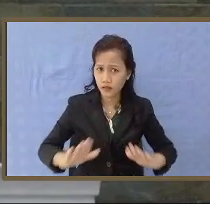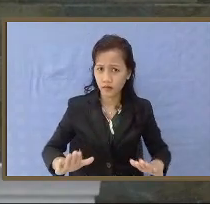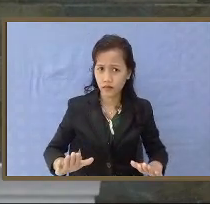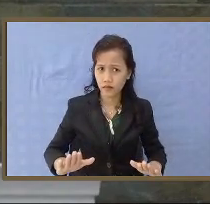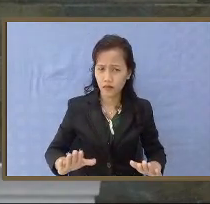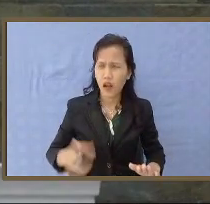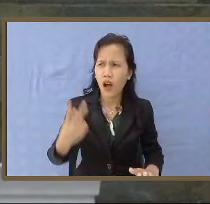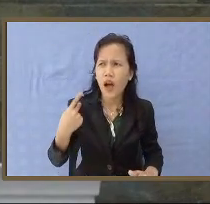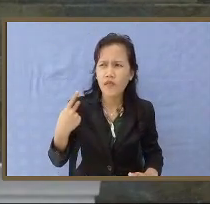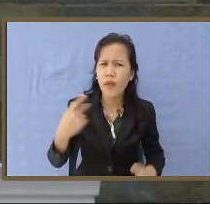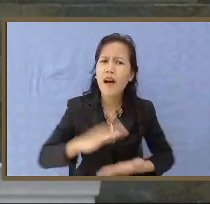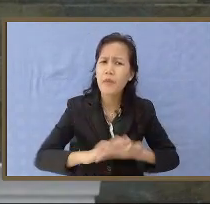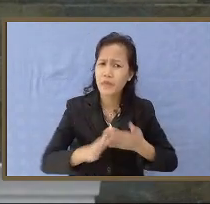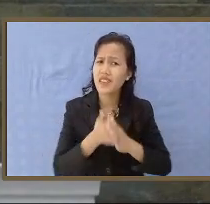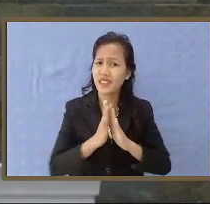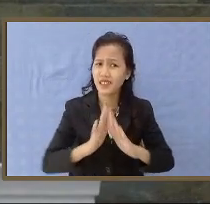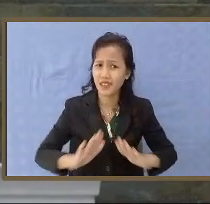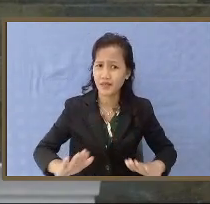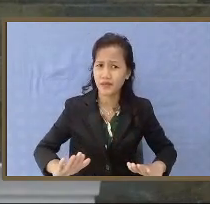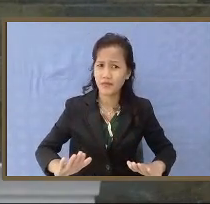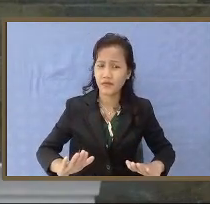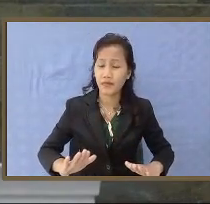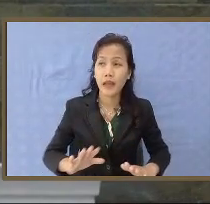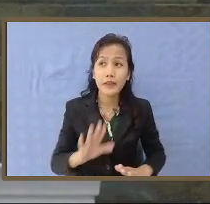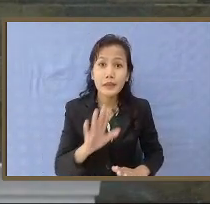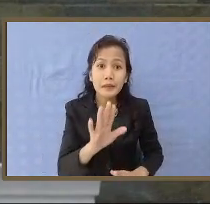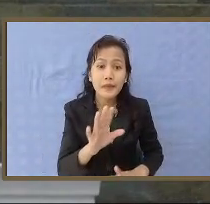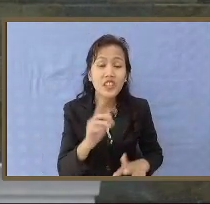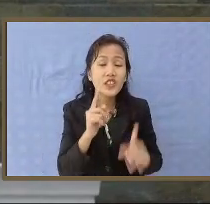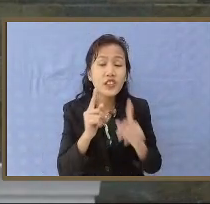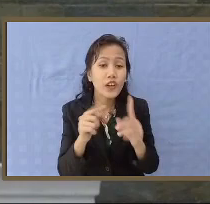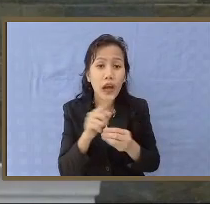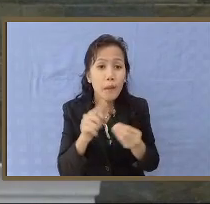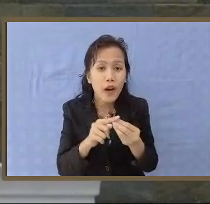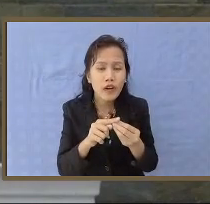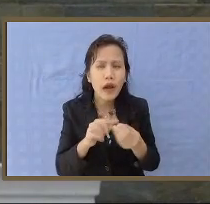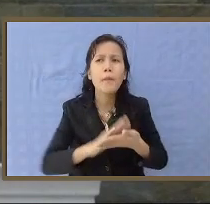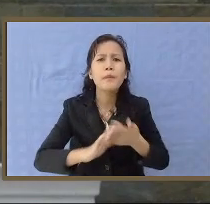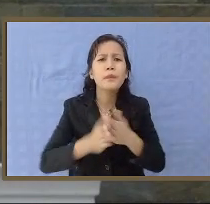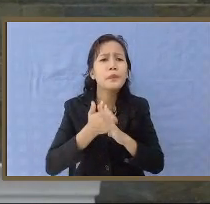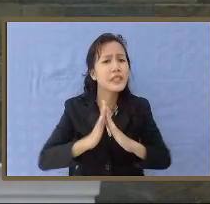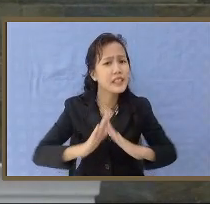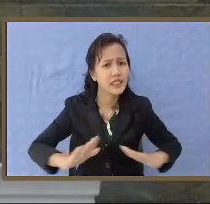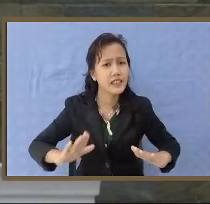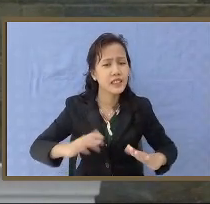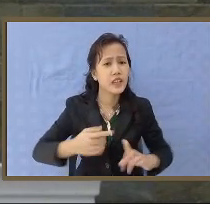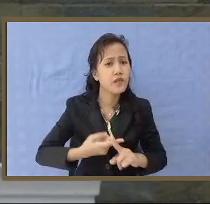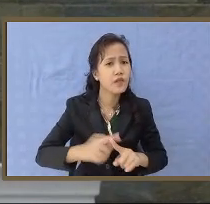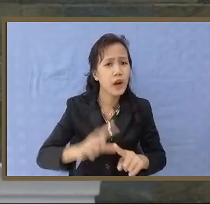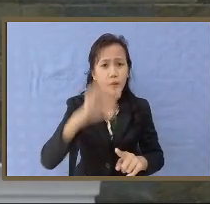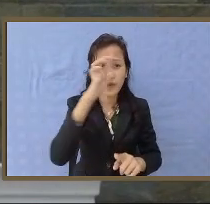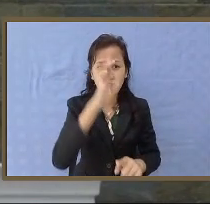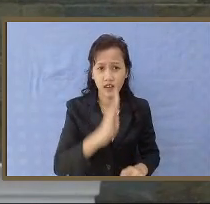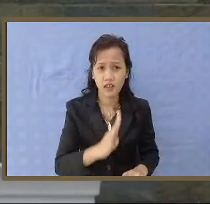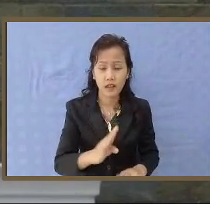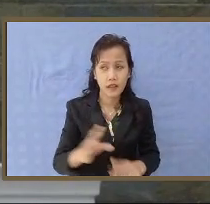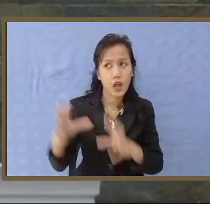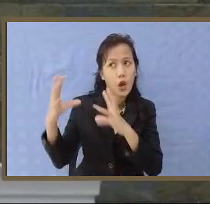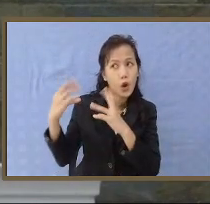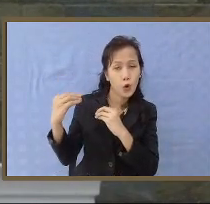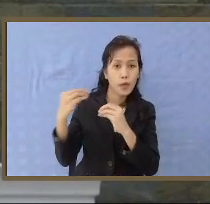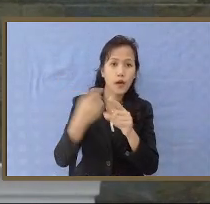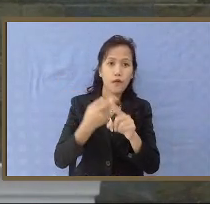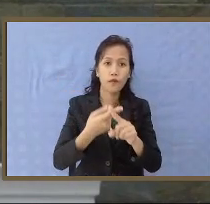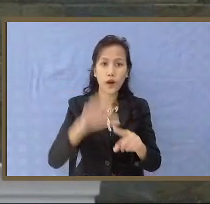May peace ba sa inyong tahanan? I'm talking about peace from God. Lahat po ito galing sa Diyos. You study